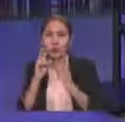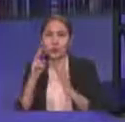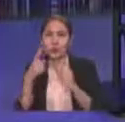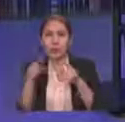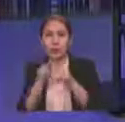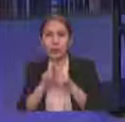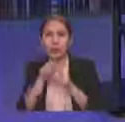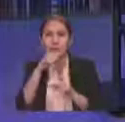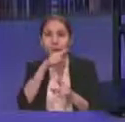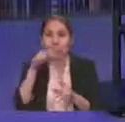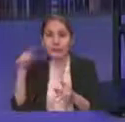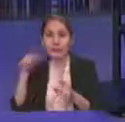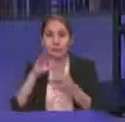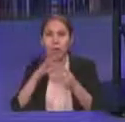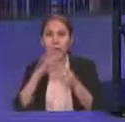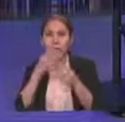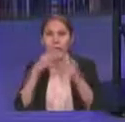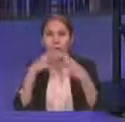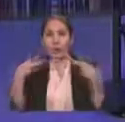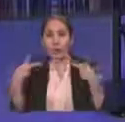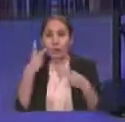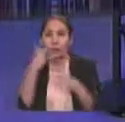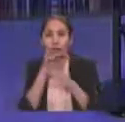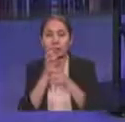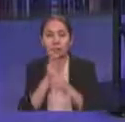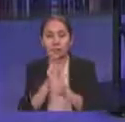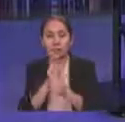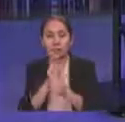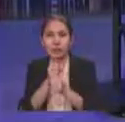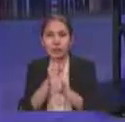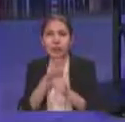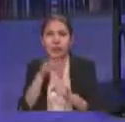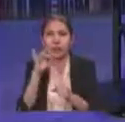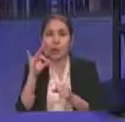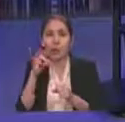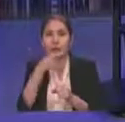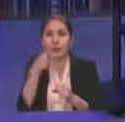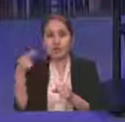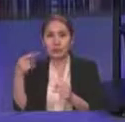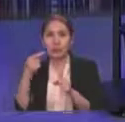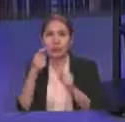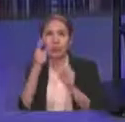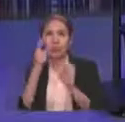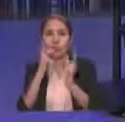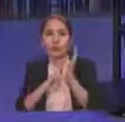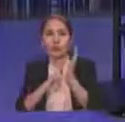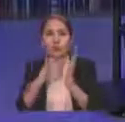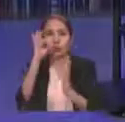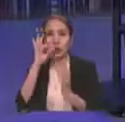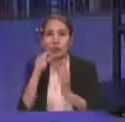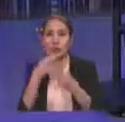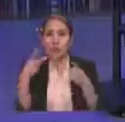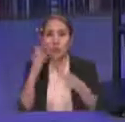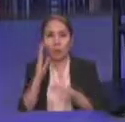Ya'ni kasrni surat mahrajini 2 ga qisqartirib yuborsak, πr taqsim 180 gradusga teng